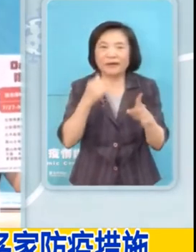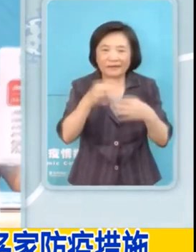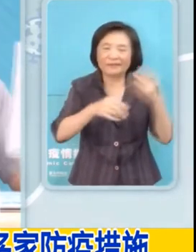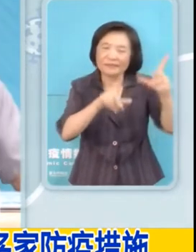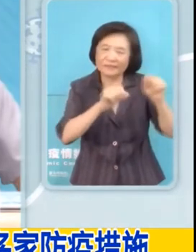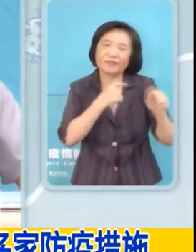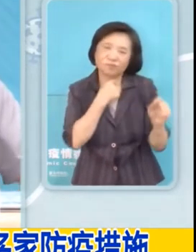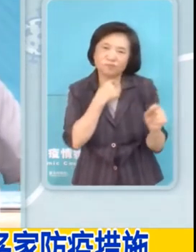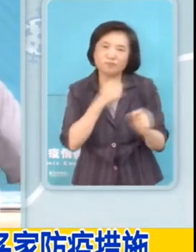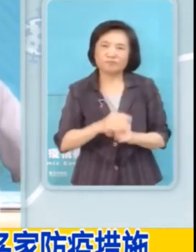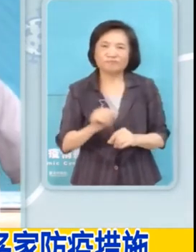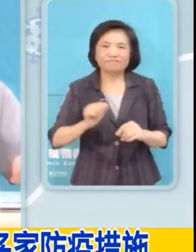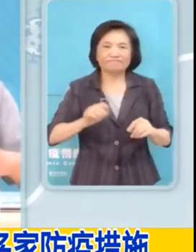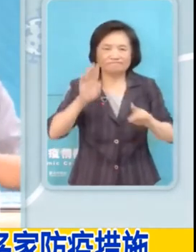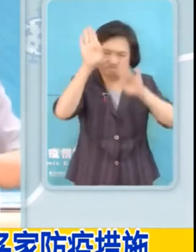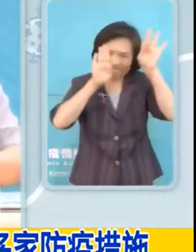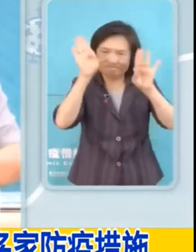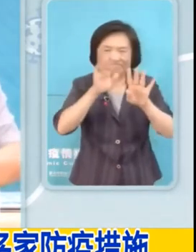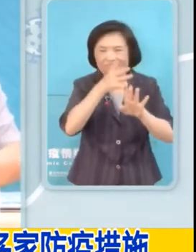办事。